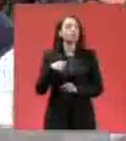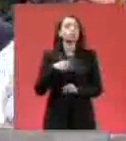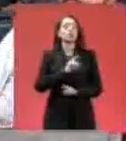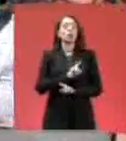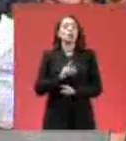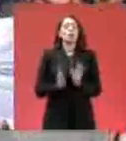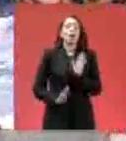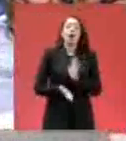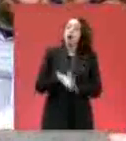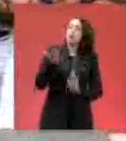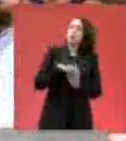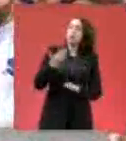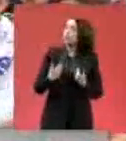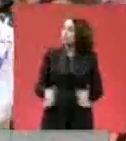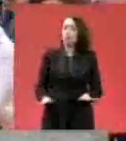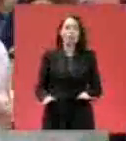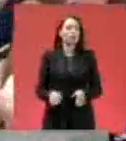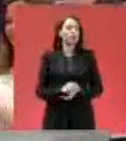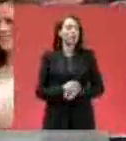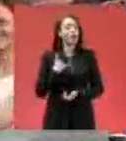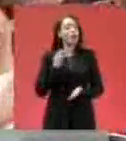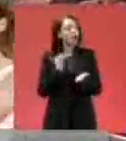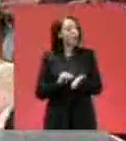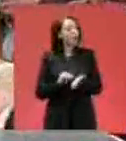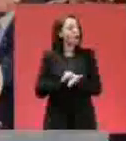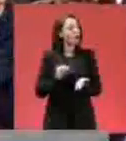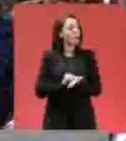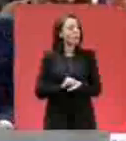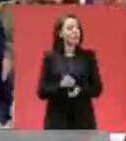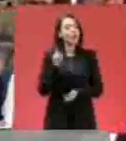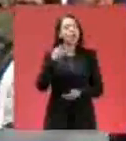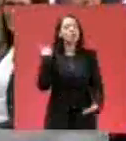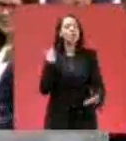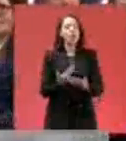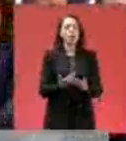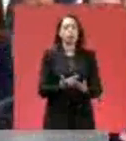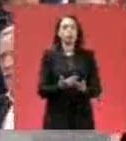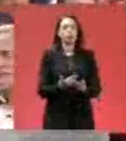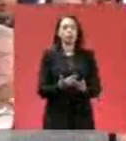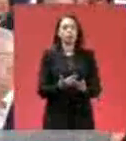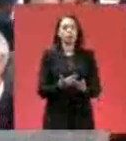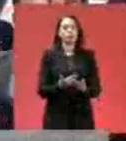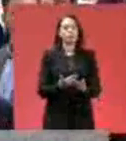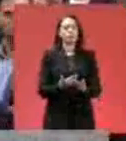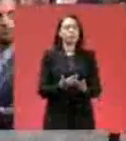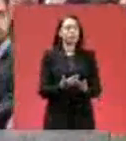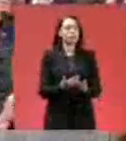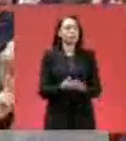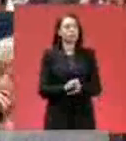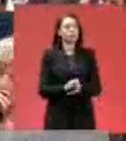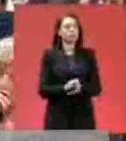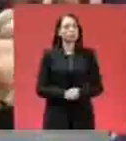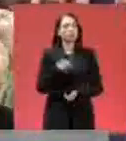σημαντικές αυξήσεις. Βάλαμε επίσης ένα τέλος στο έσχος